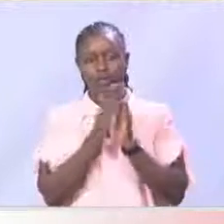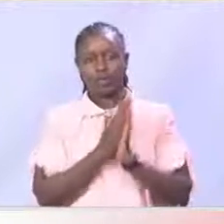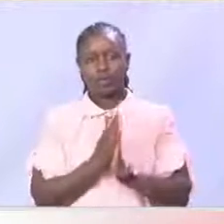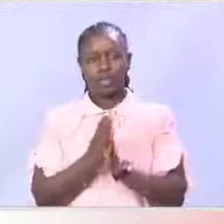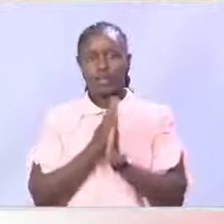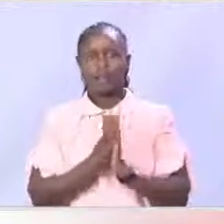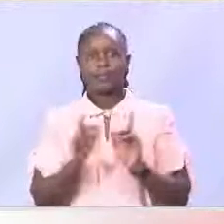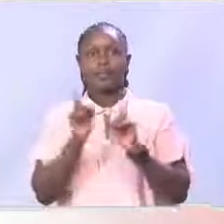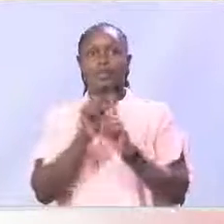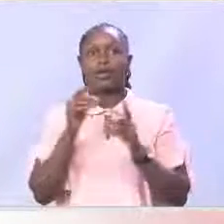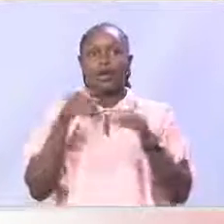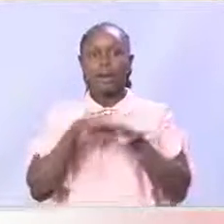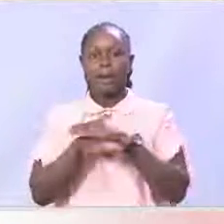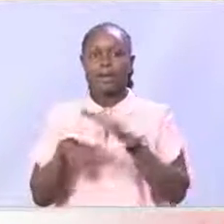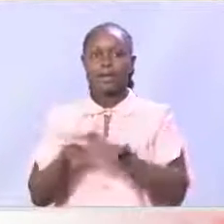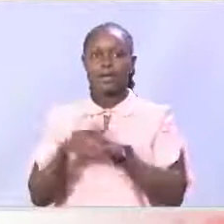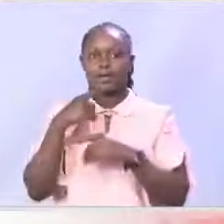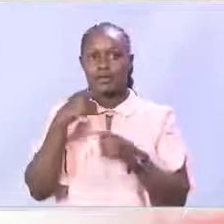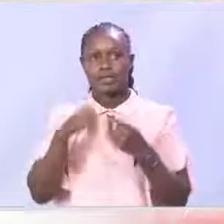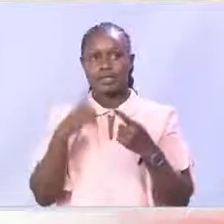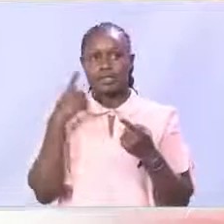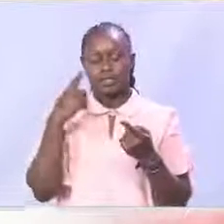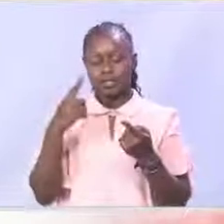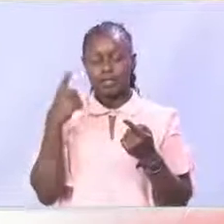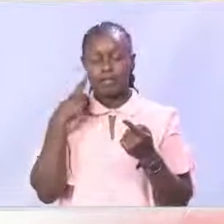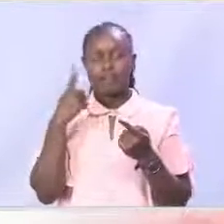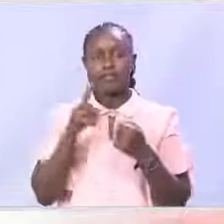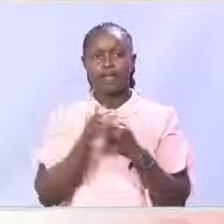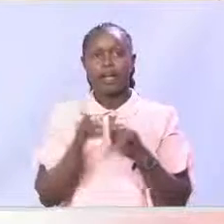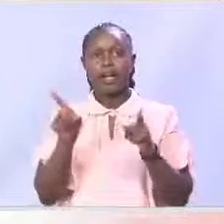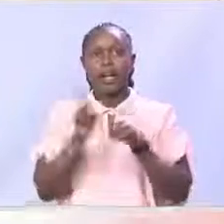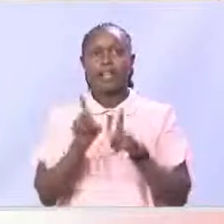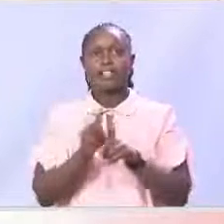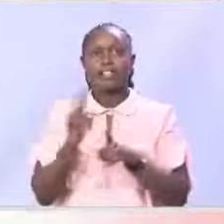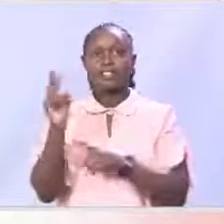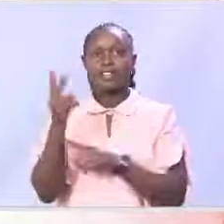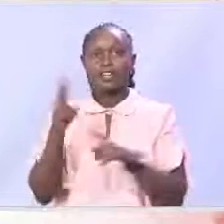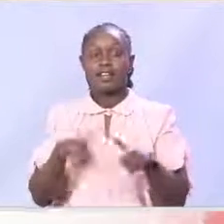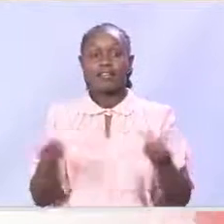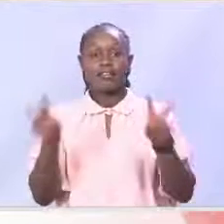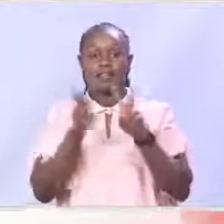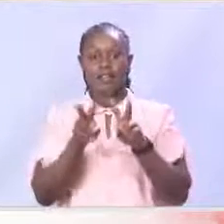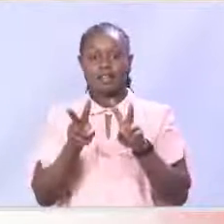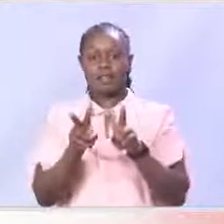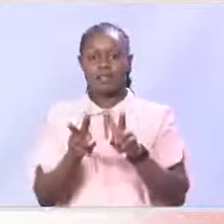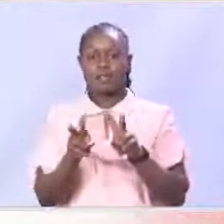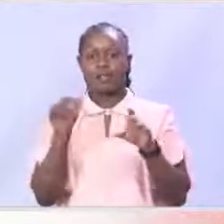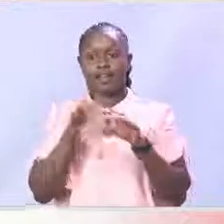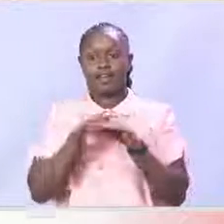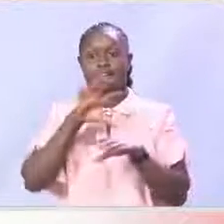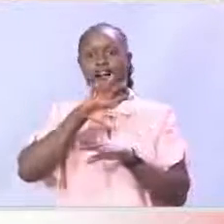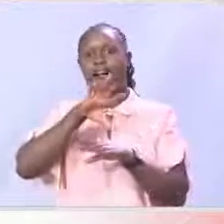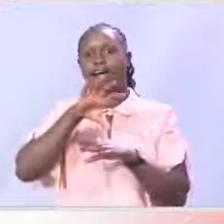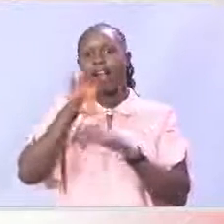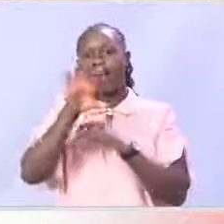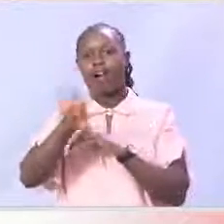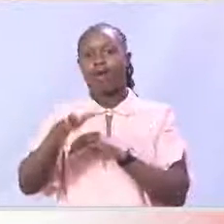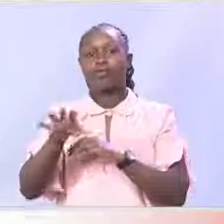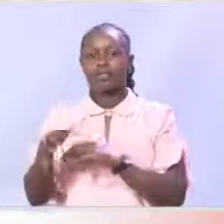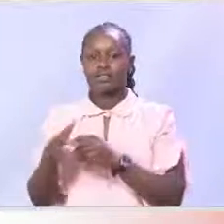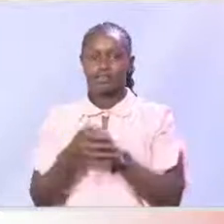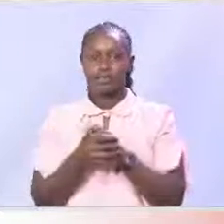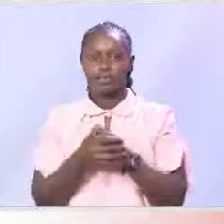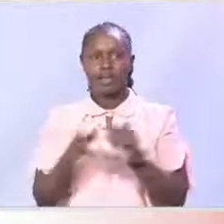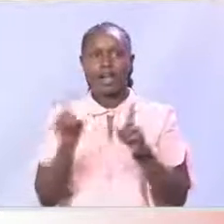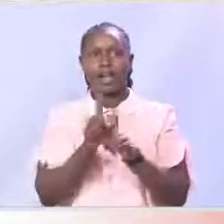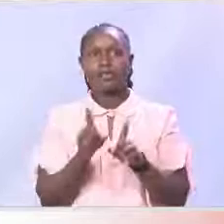to plant what we call the drought tolerant crops as a second value chain in the county. And the